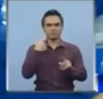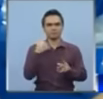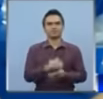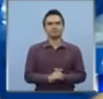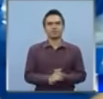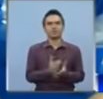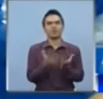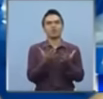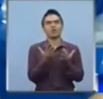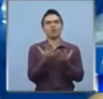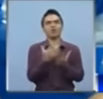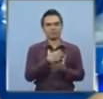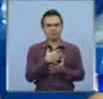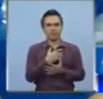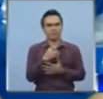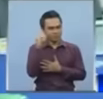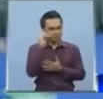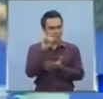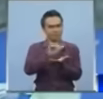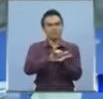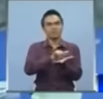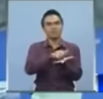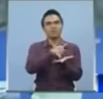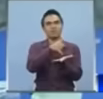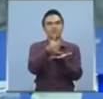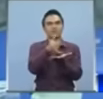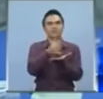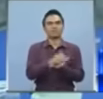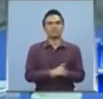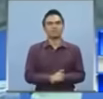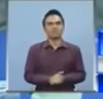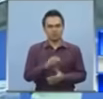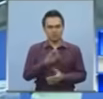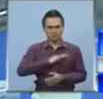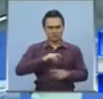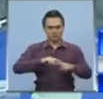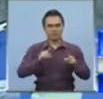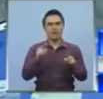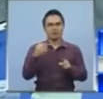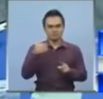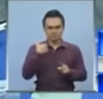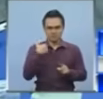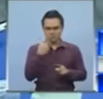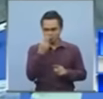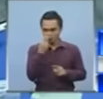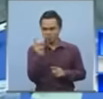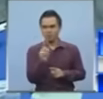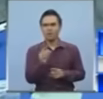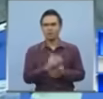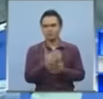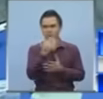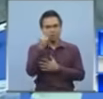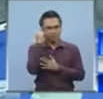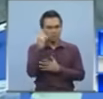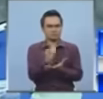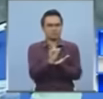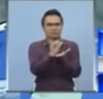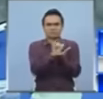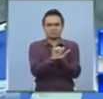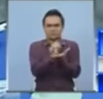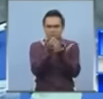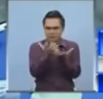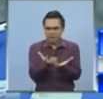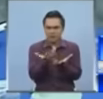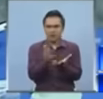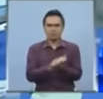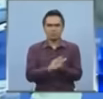ปาฏิหาริย์ให้คุณยายลุกขึ้นนั่งได้นะคะแปลกอยู่นะกแปลกว่าเออทำไมตัวแข็งแล้วหมอ